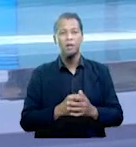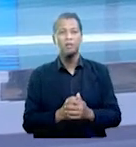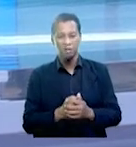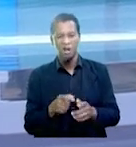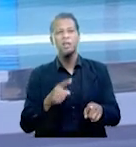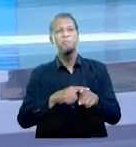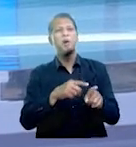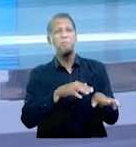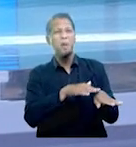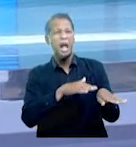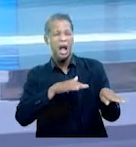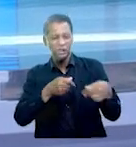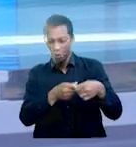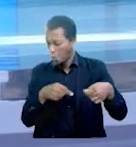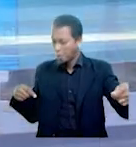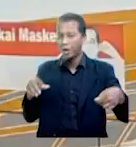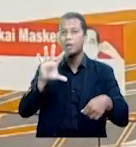kemacetan hingga 5 km.